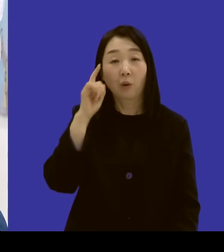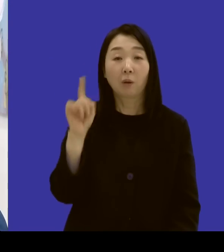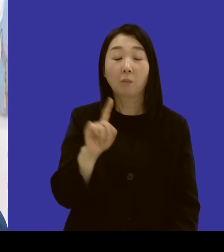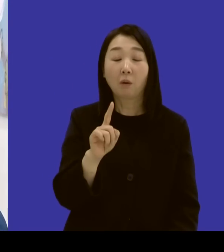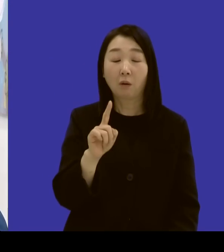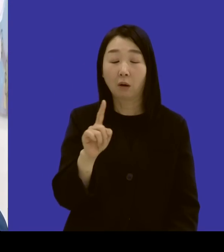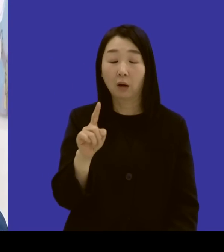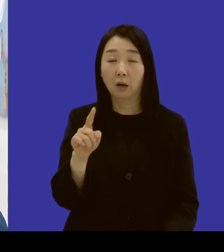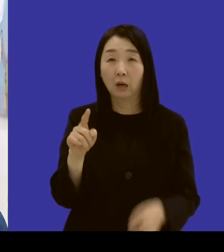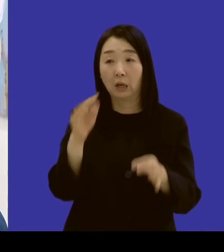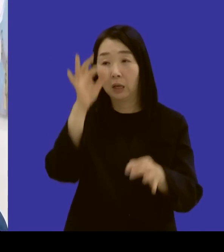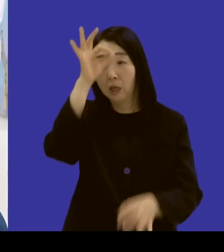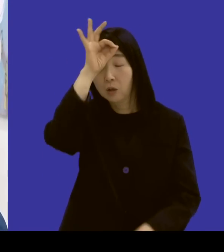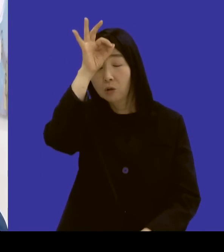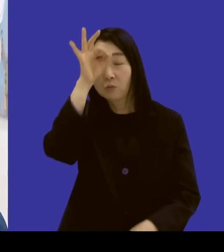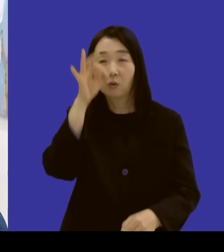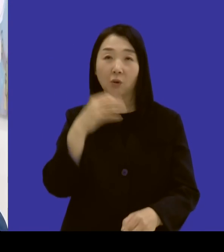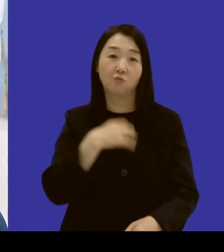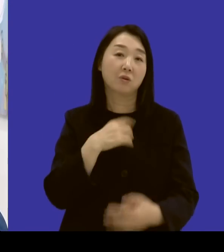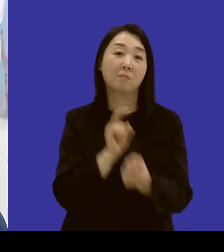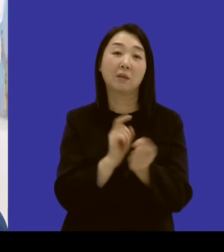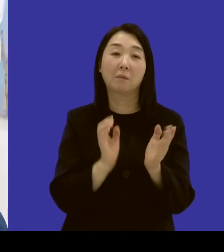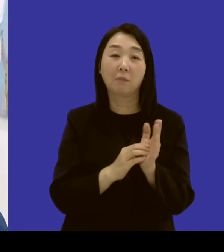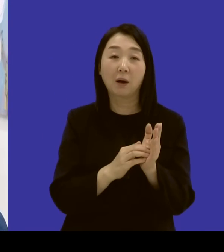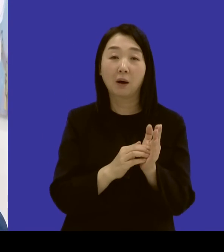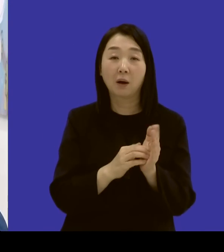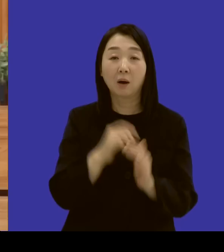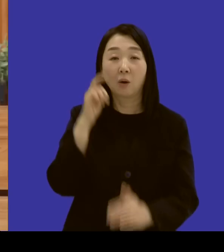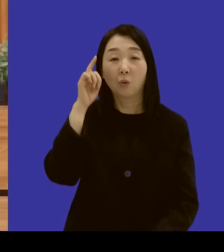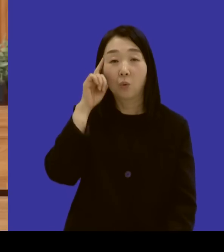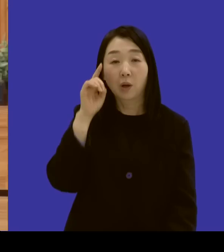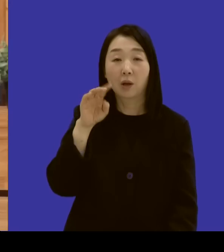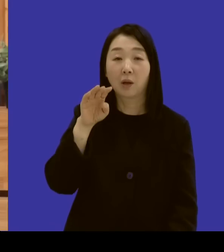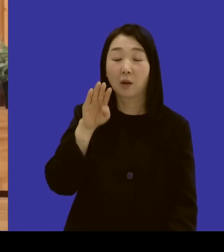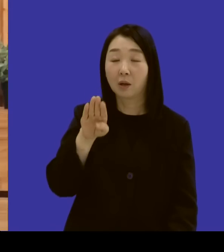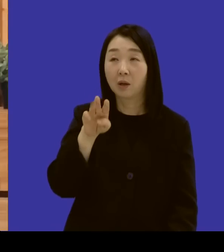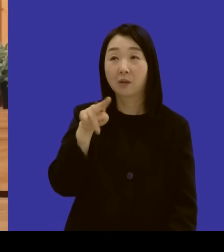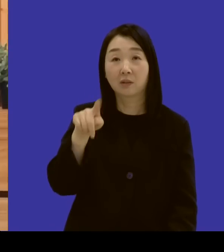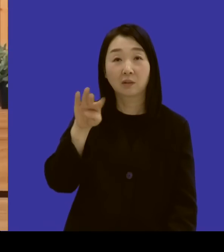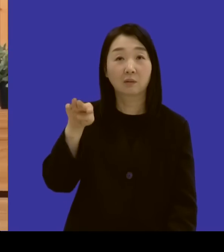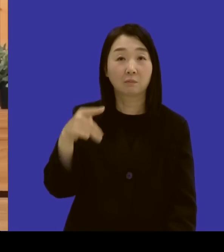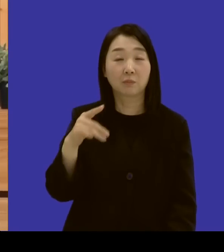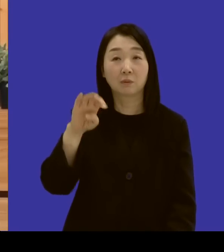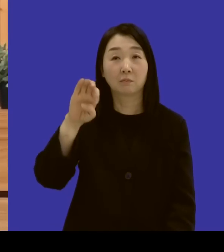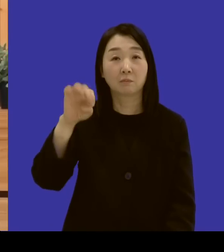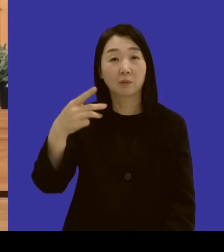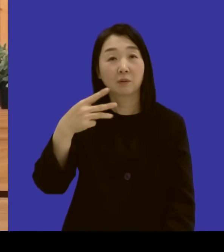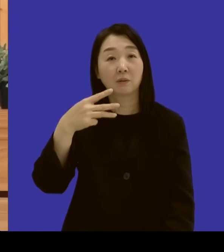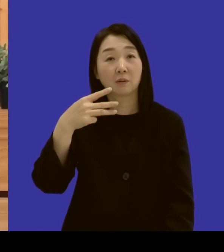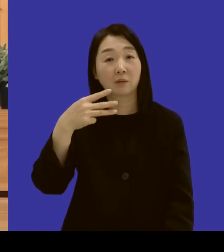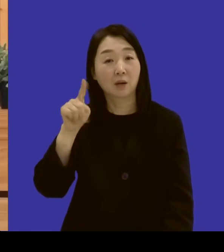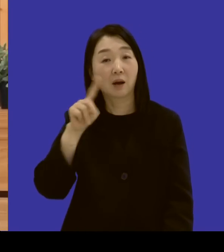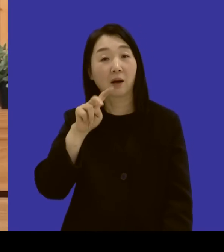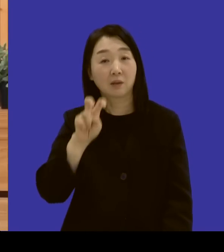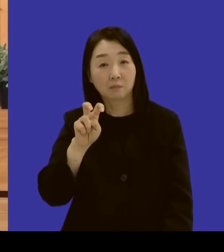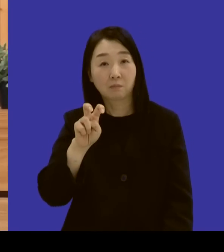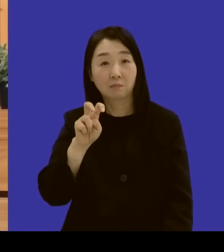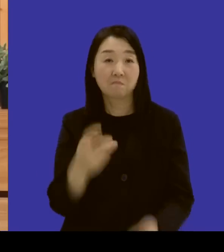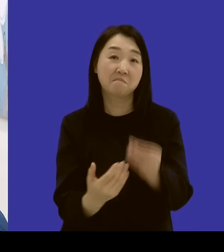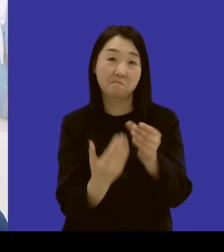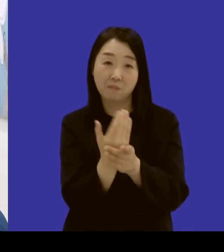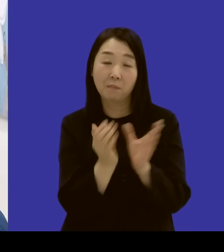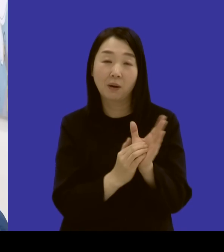컴퍼니 그렇죠, 하나가 그렇죠, 그렇죠. 망하면서 그게 서브 무슨 그죠? 써보기지. 예. 네. 그래서 서프라임 사태.